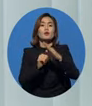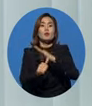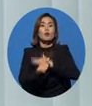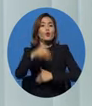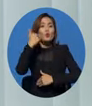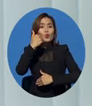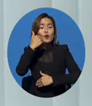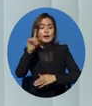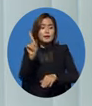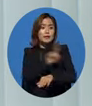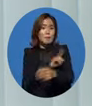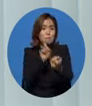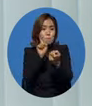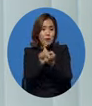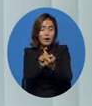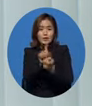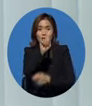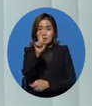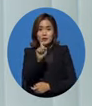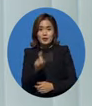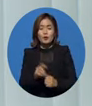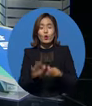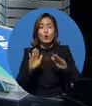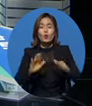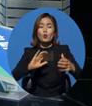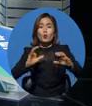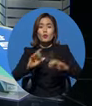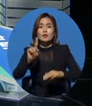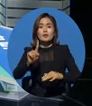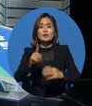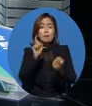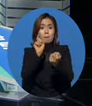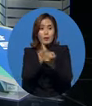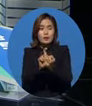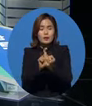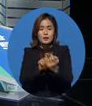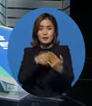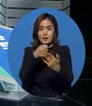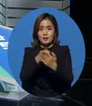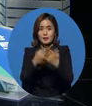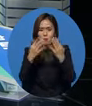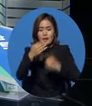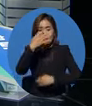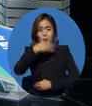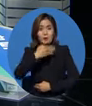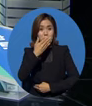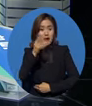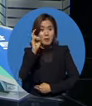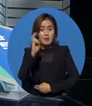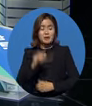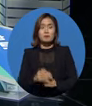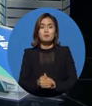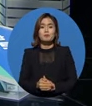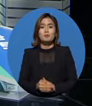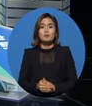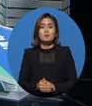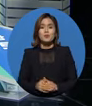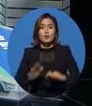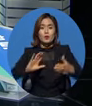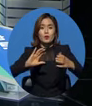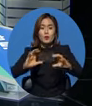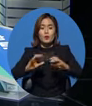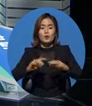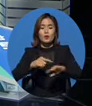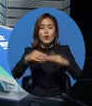누가 가장 적합하다고 보십니까 오늘 토론이 그 적임자를 가늠하는 데 많은 도움이 되었기를 바랍니다 이것으로